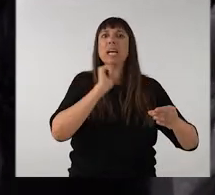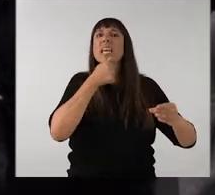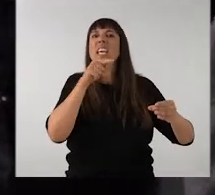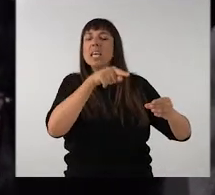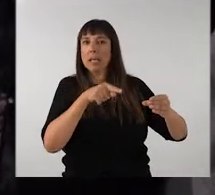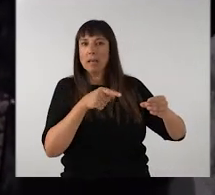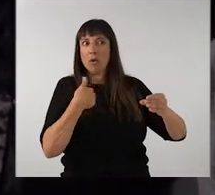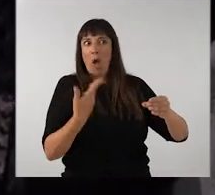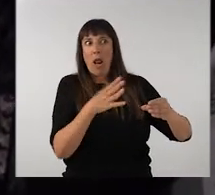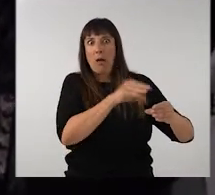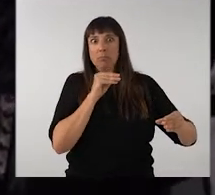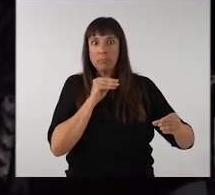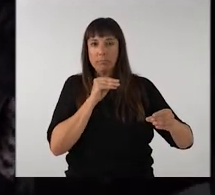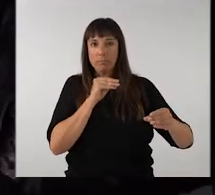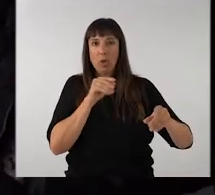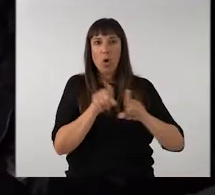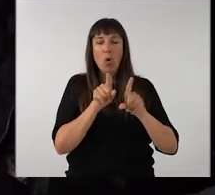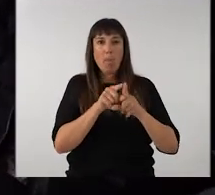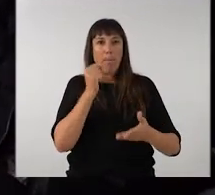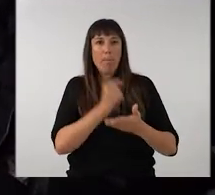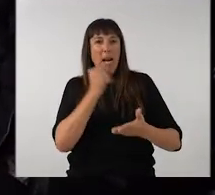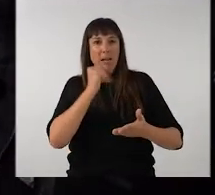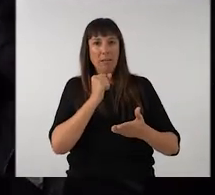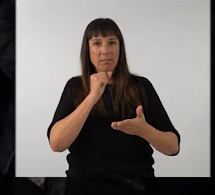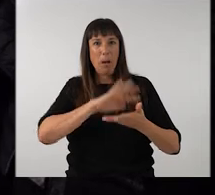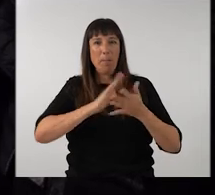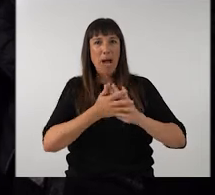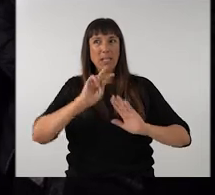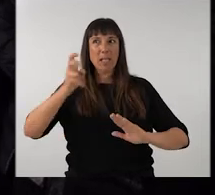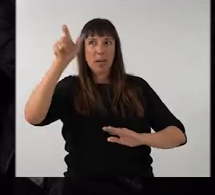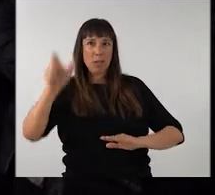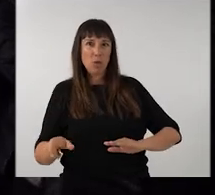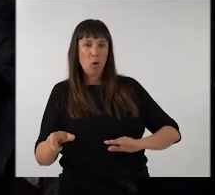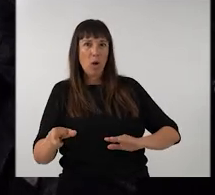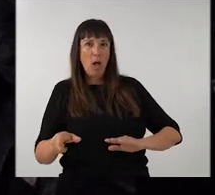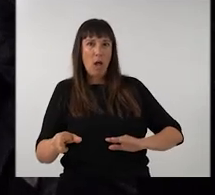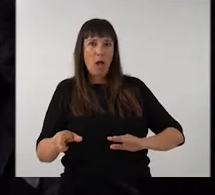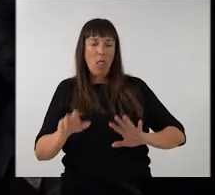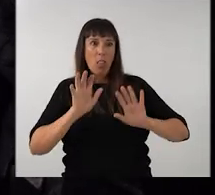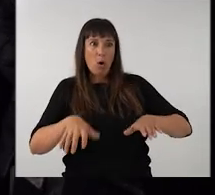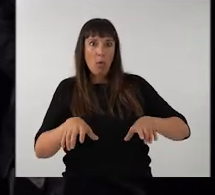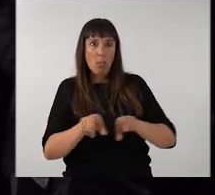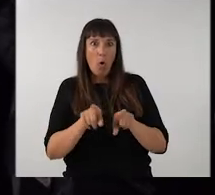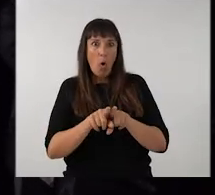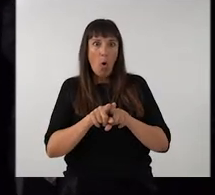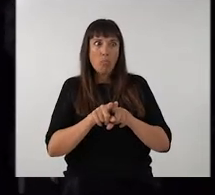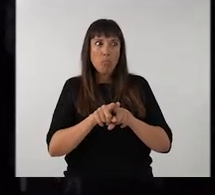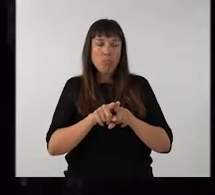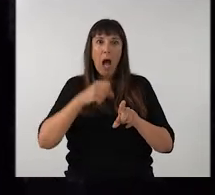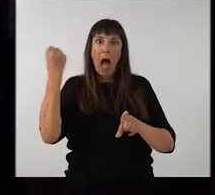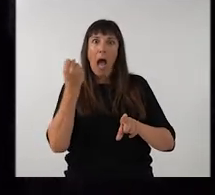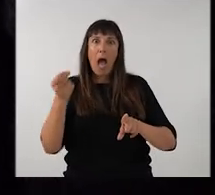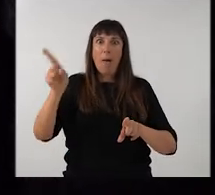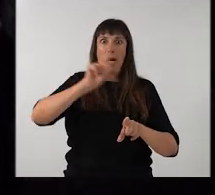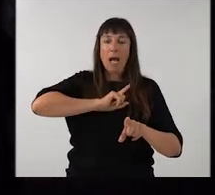ha deixat a la bústia aquesta carta que nosaltres ara agafem, no? I de sobte aquest tacte, aquest rastre de les mans de l'altre, de